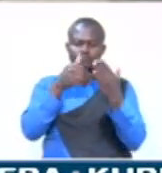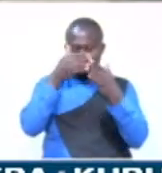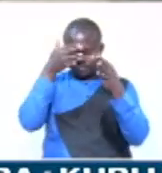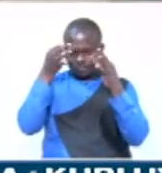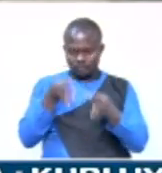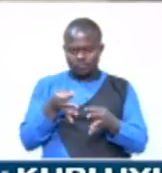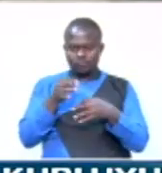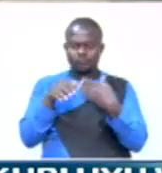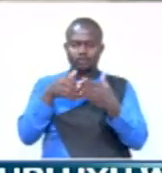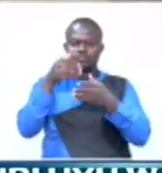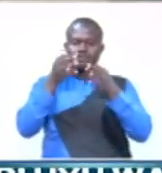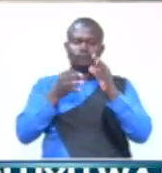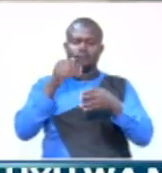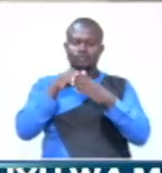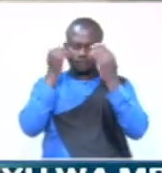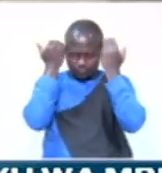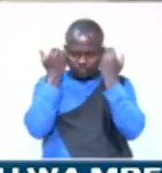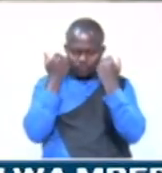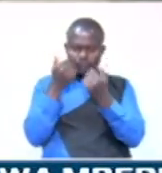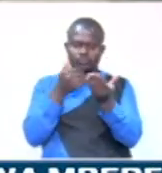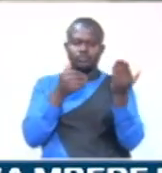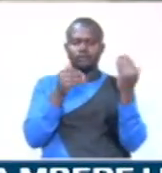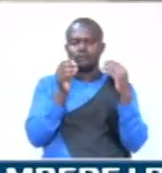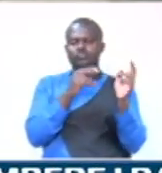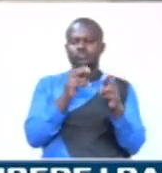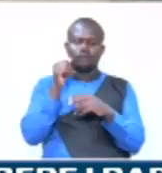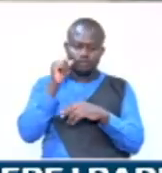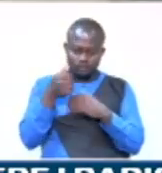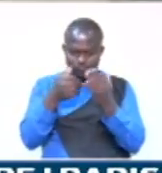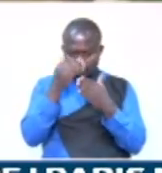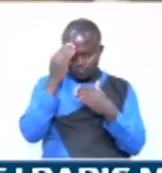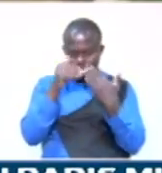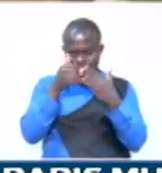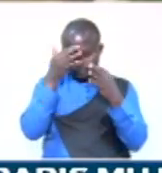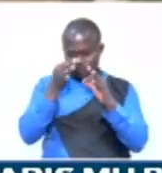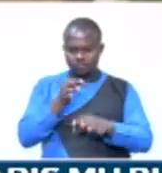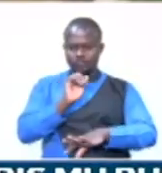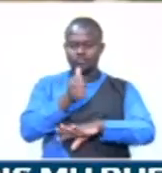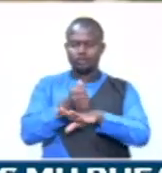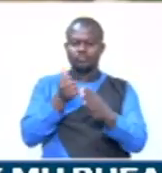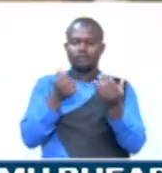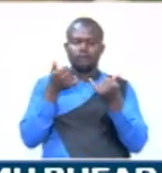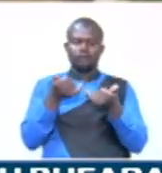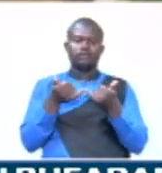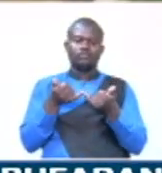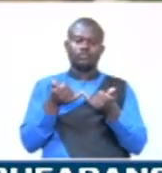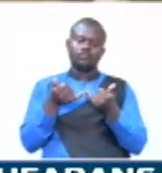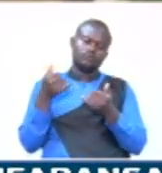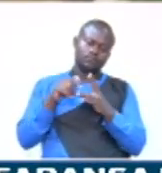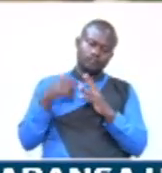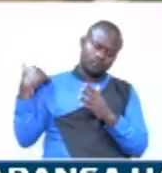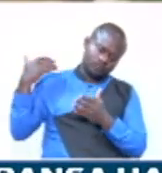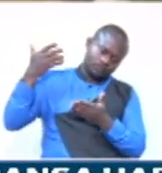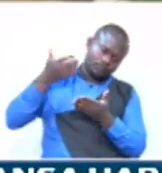cyo kumuburanisha mu rukiko rwa rubanda, uru nguru ruzamuburanisha guhera ejo nibwo icyo cyemezo cyafashwe. Rero kuva icyo gihe urumva ko